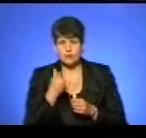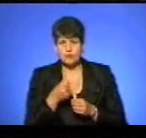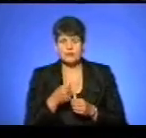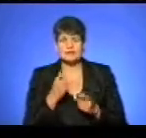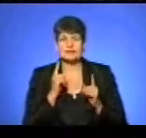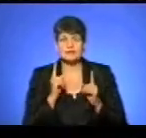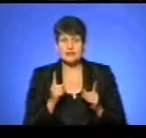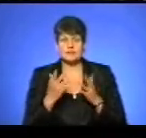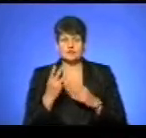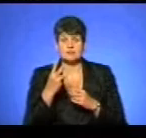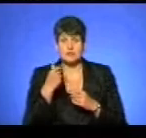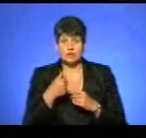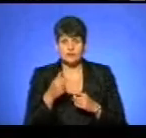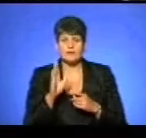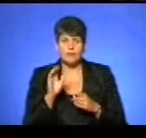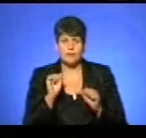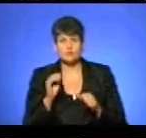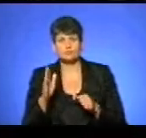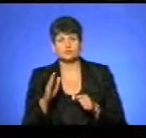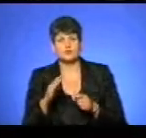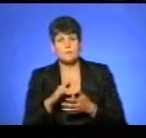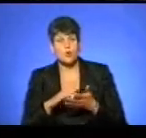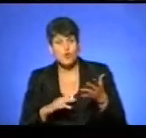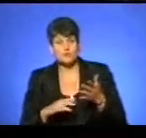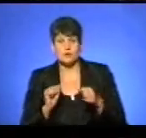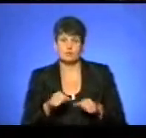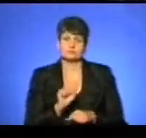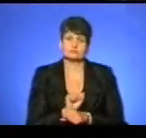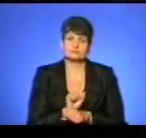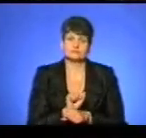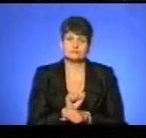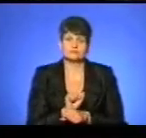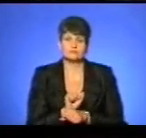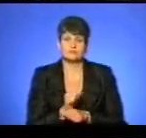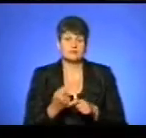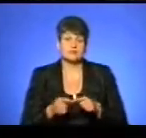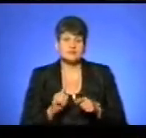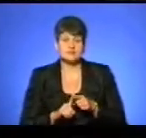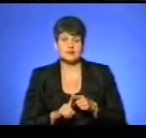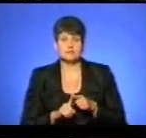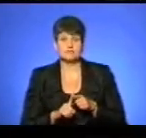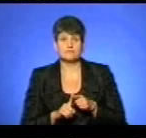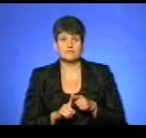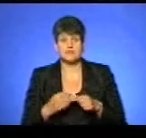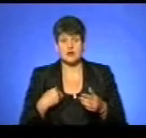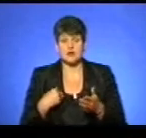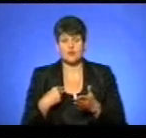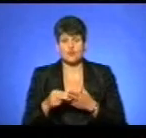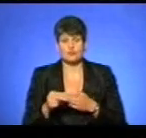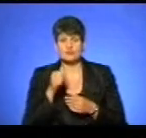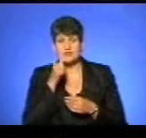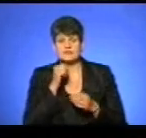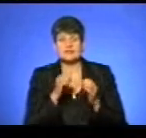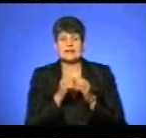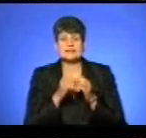навіть якщо от три роки, вона може бути продовжена, а може бути не продовжена. І це, ну, людей, ну як, ну, я куплю завтра 10